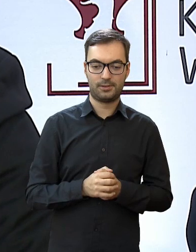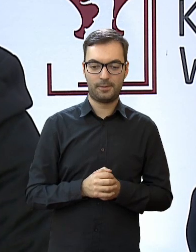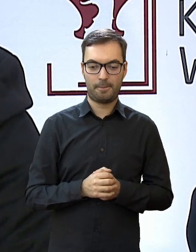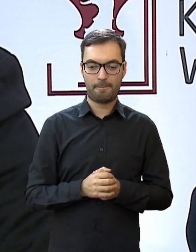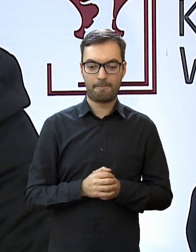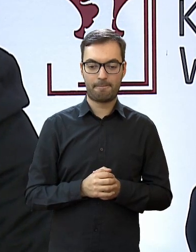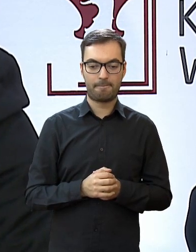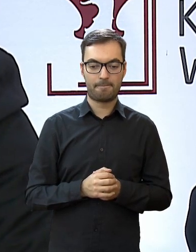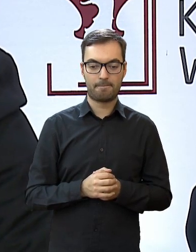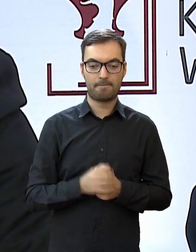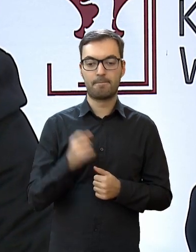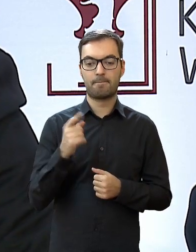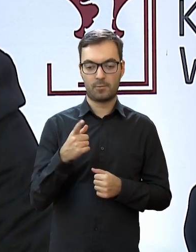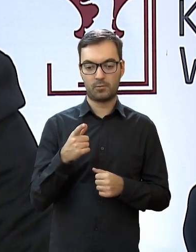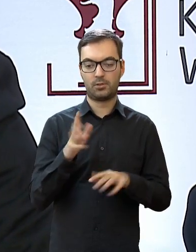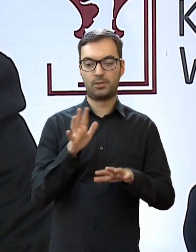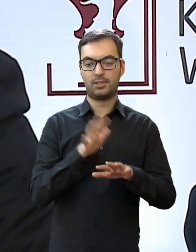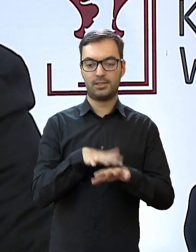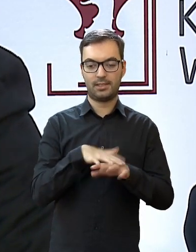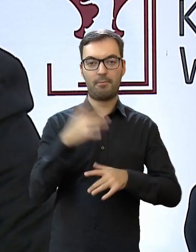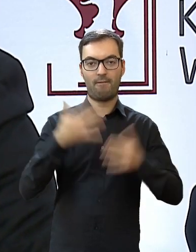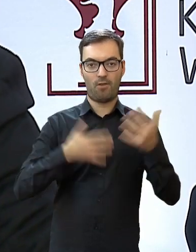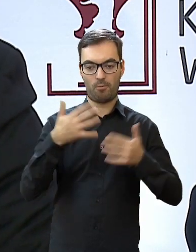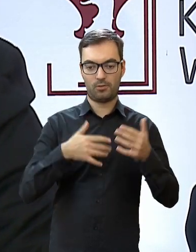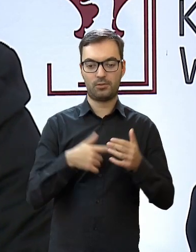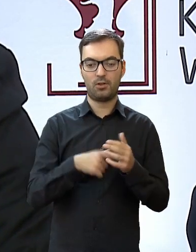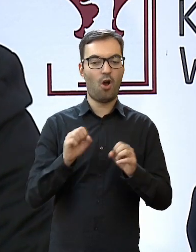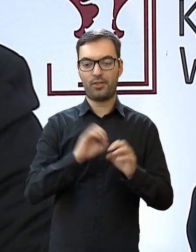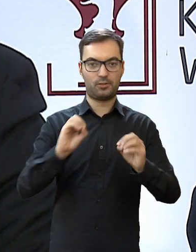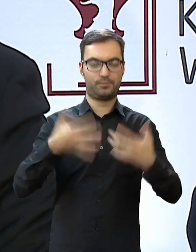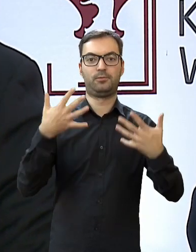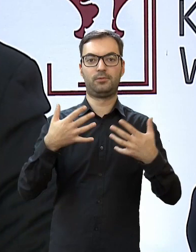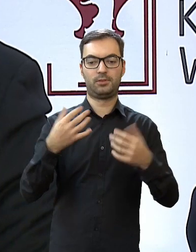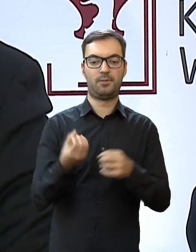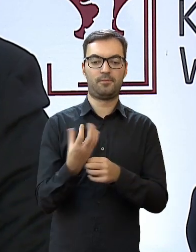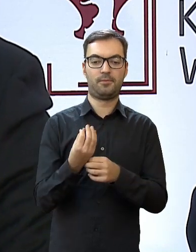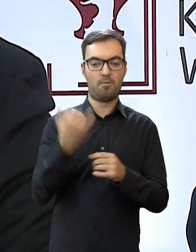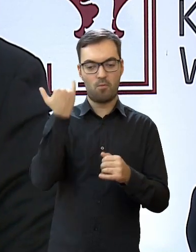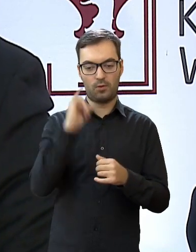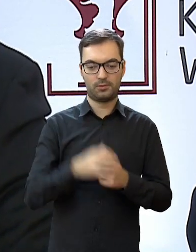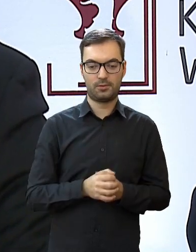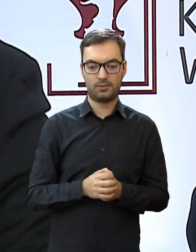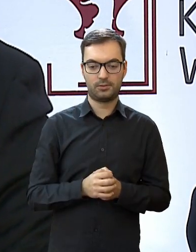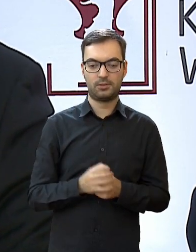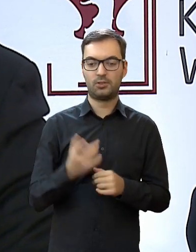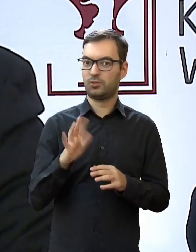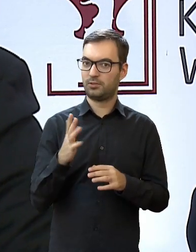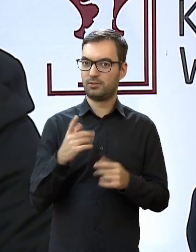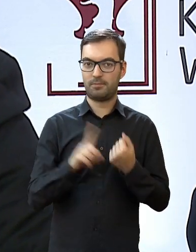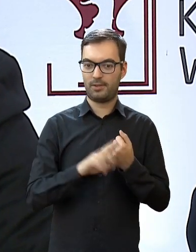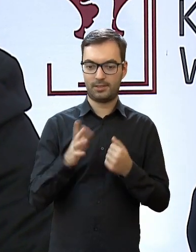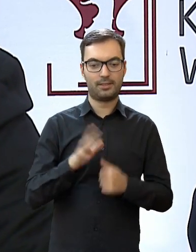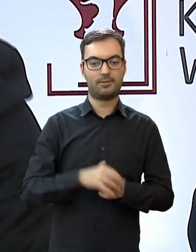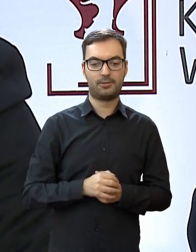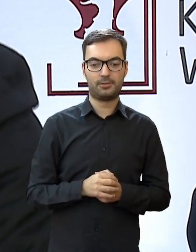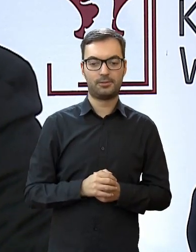Wprawdzie są systemy informatyczne, które sygnalizują Komisji przed podpisaniem, że coś z matematyką jest